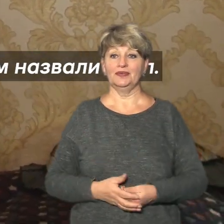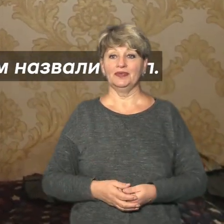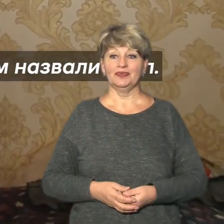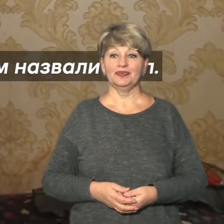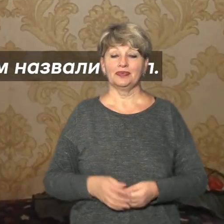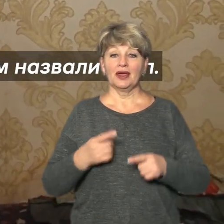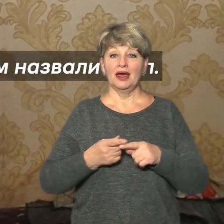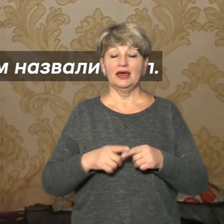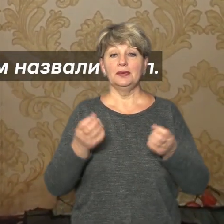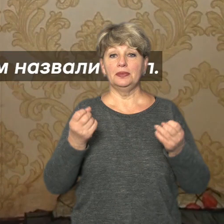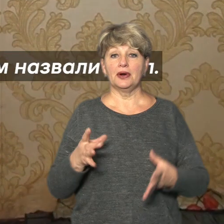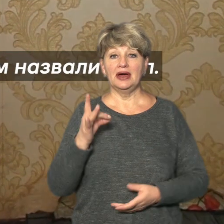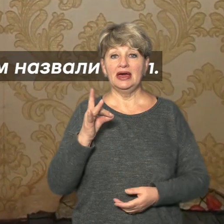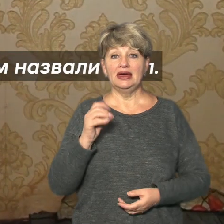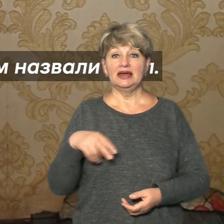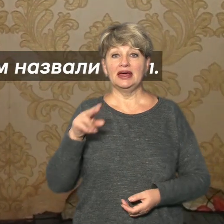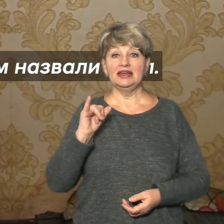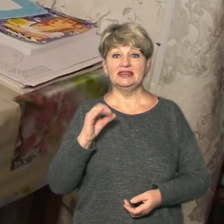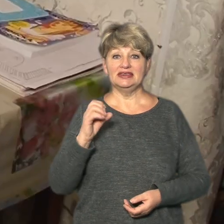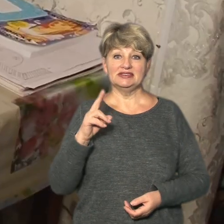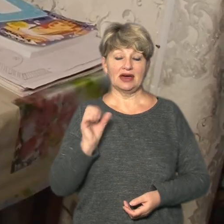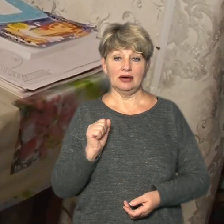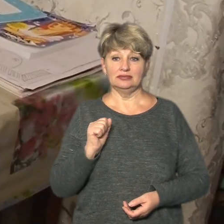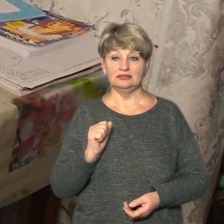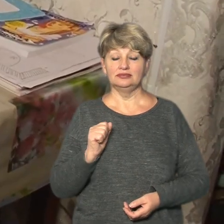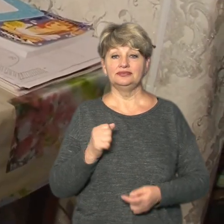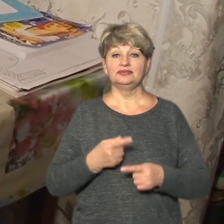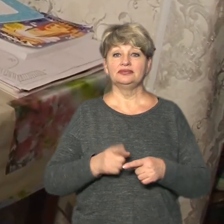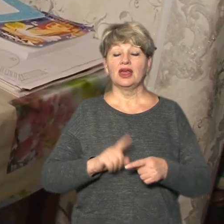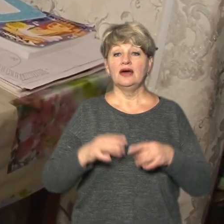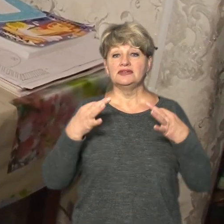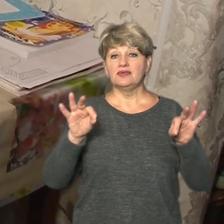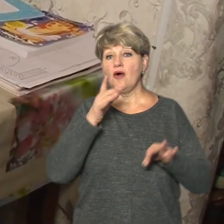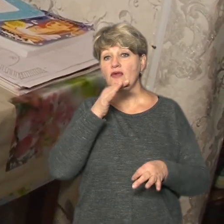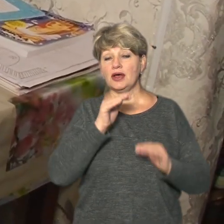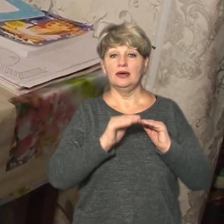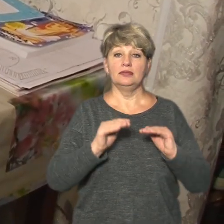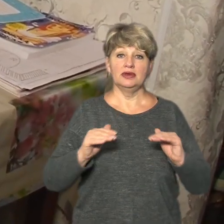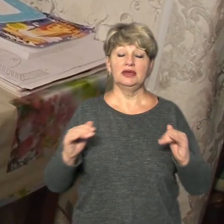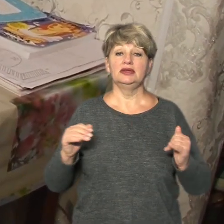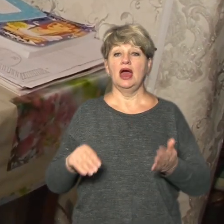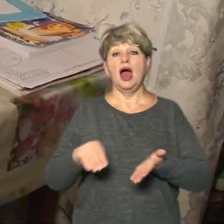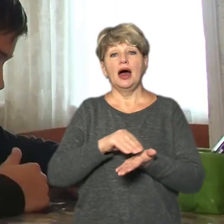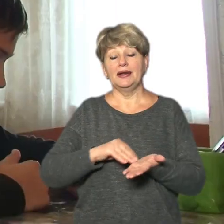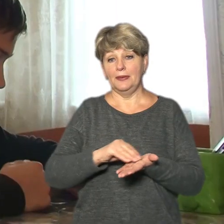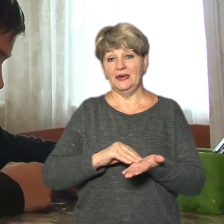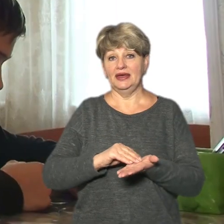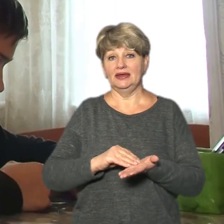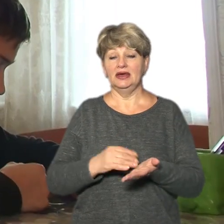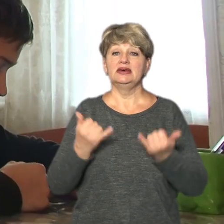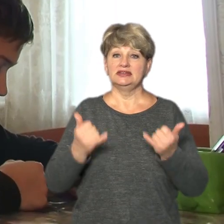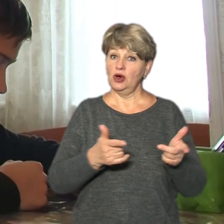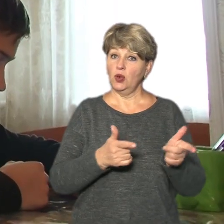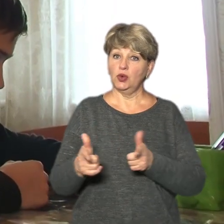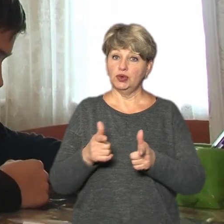мама з папою назвали чіп у вільний від навчання час діти влаштовують репетиції говорить Аня зараз Ми